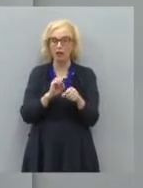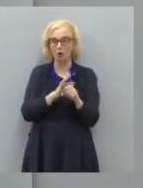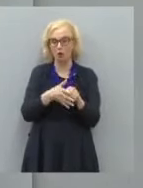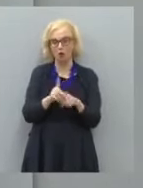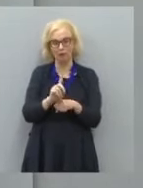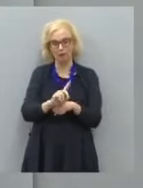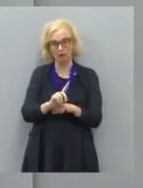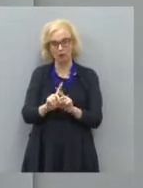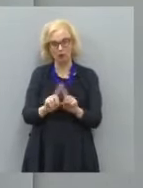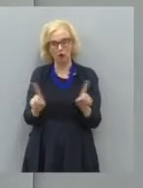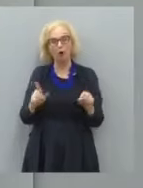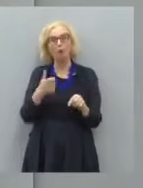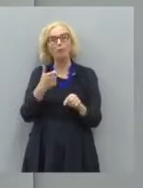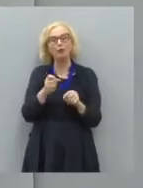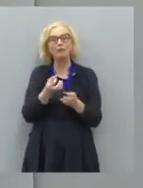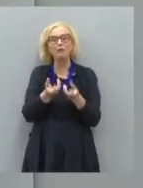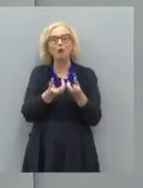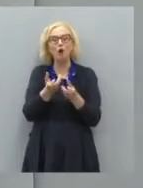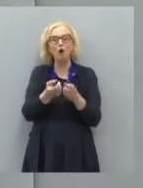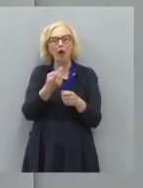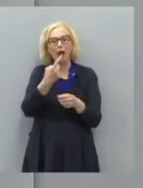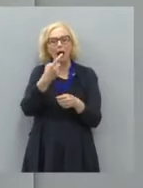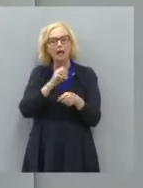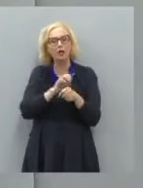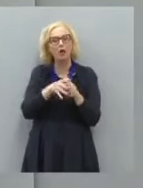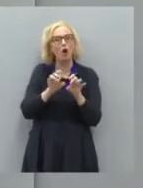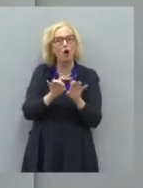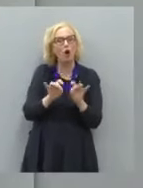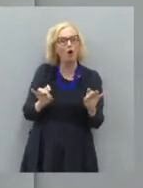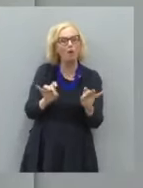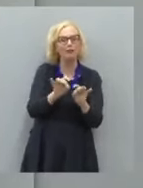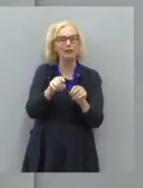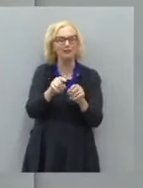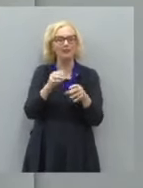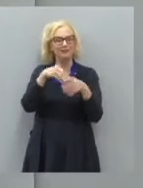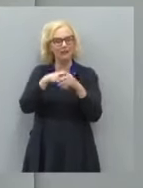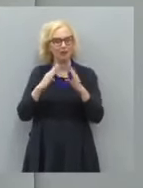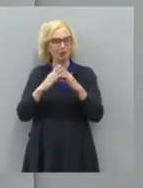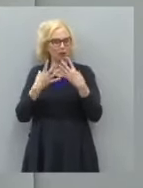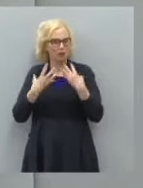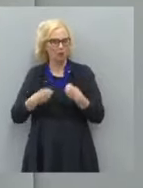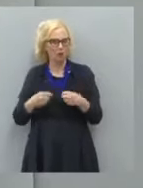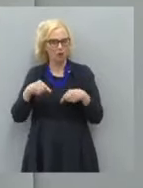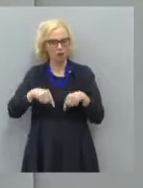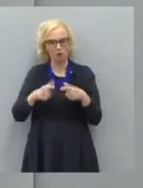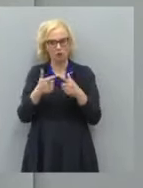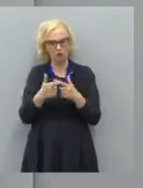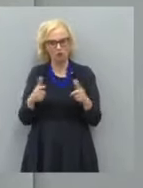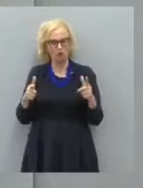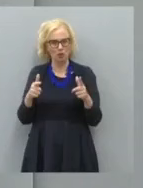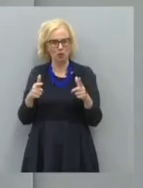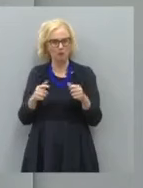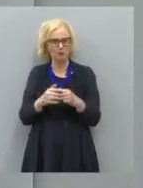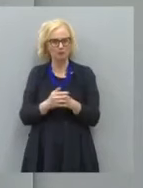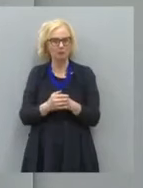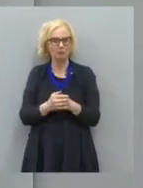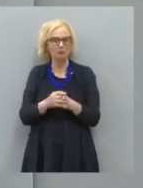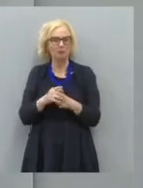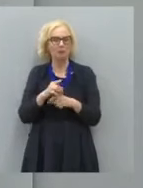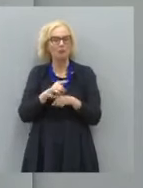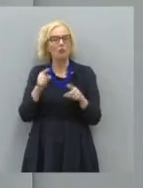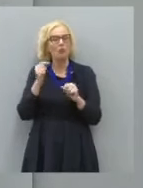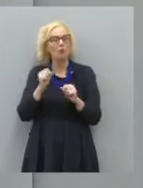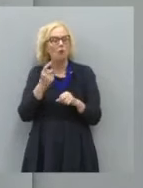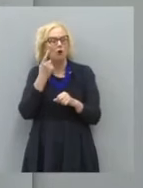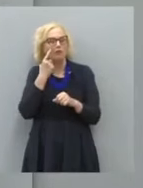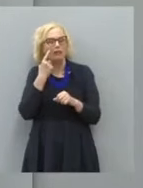abbiamo dei focolai co vide nessun focolaio kovida all'interno delle rsa come potete vedere dalla anche